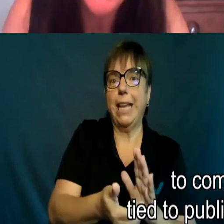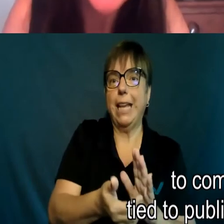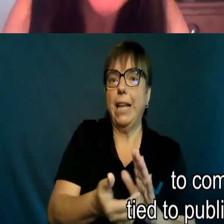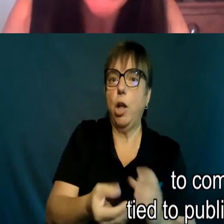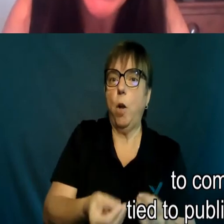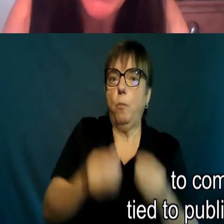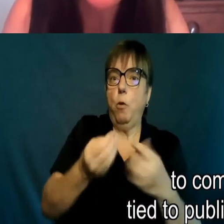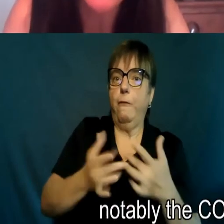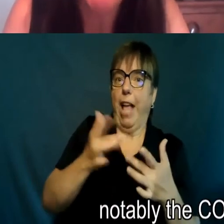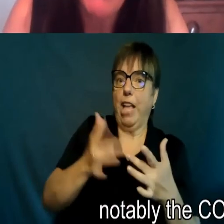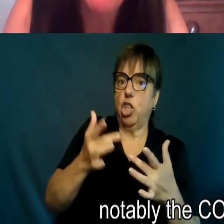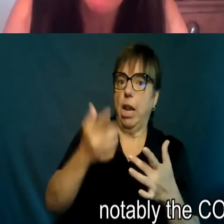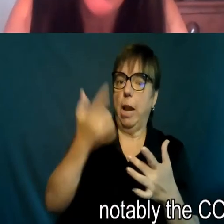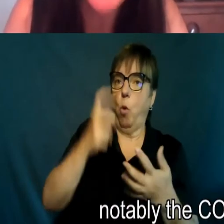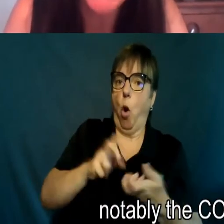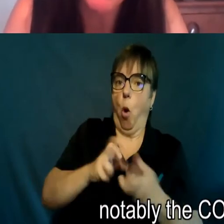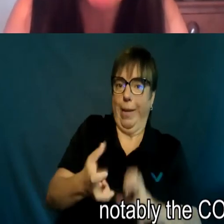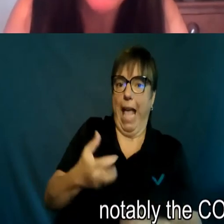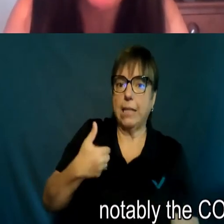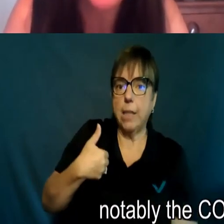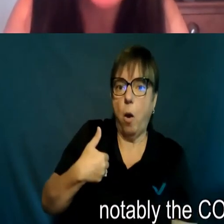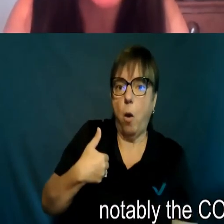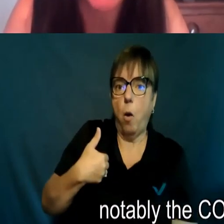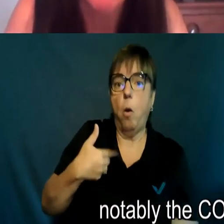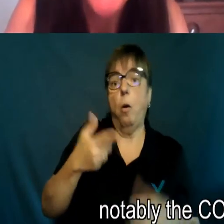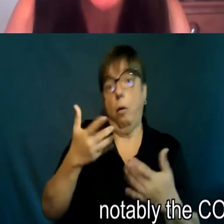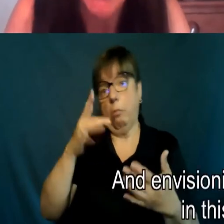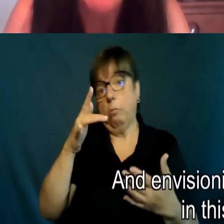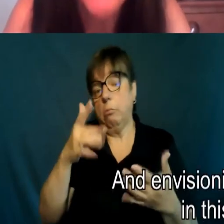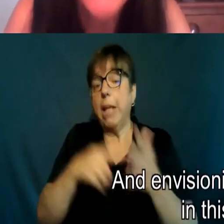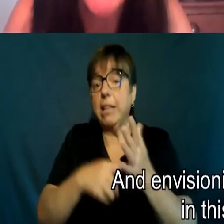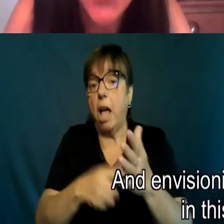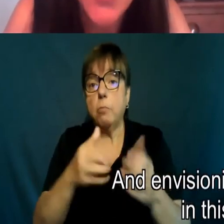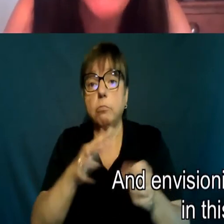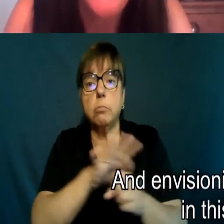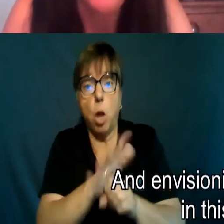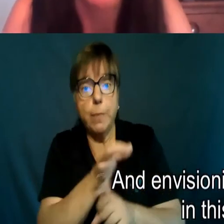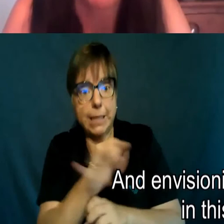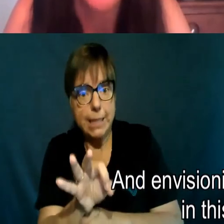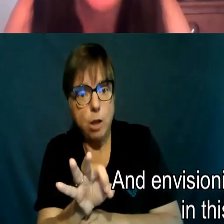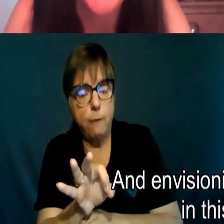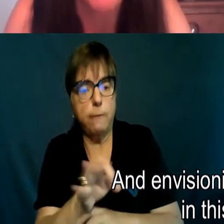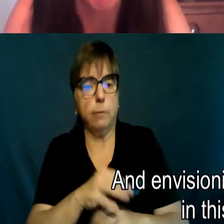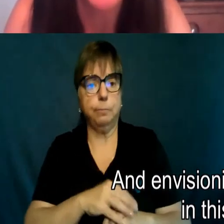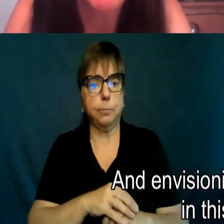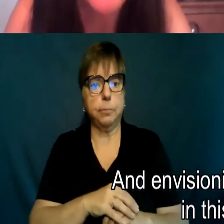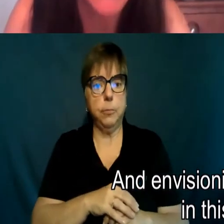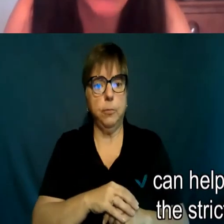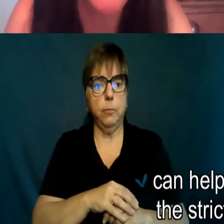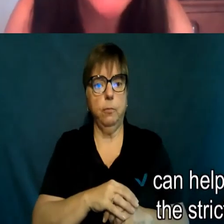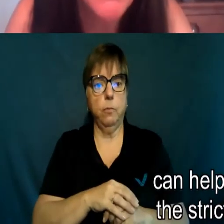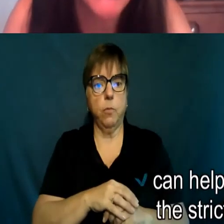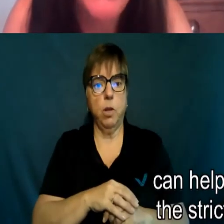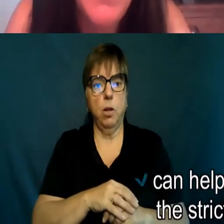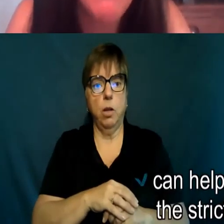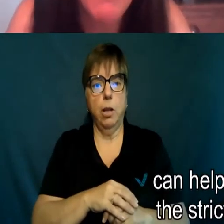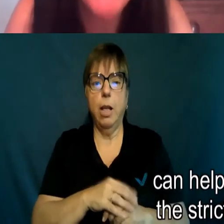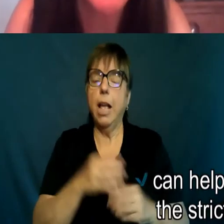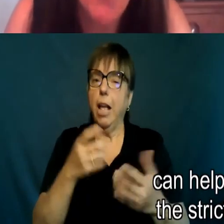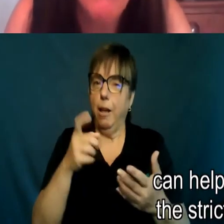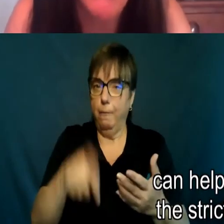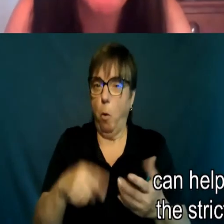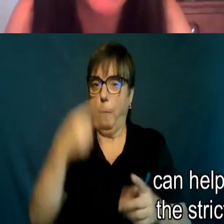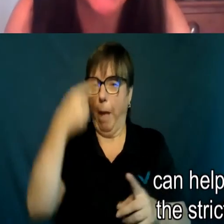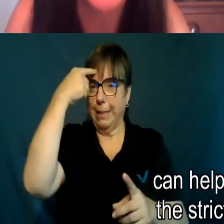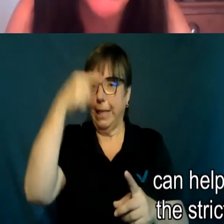à des crises sanitaires, notamment aux crises de la pandémie de COVID-19. Et envisager, en fait, la pandémie dans un contexte comme celui-là,